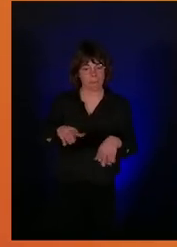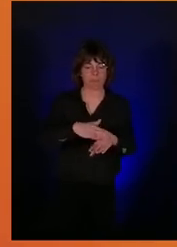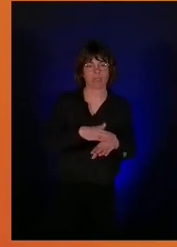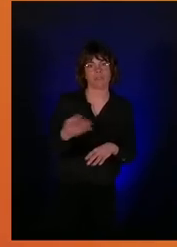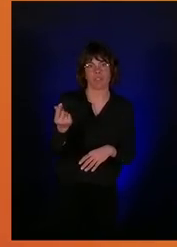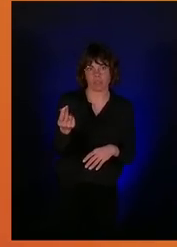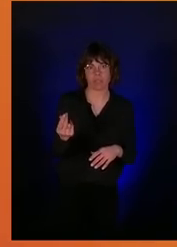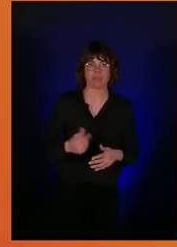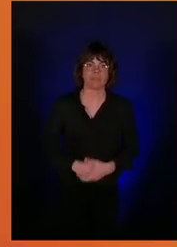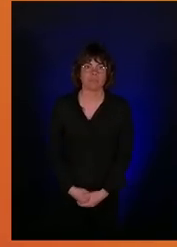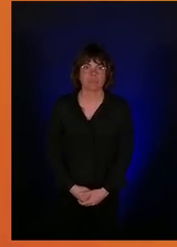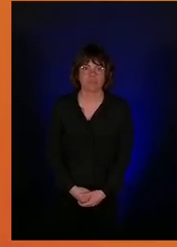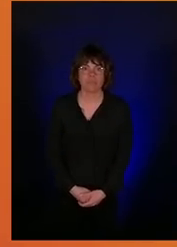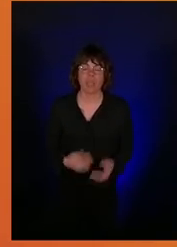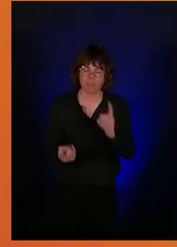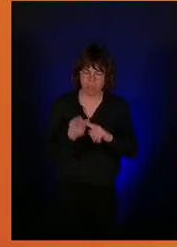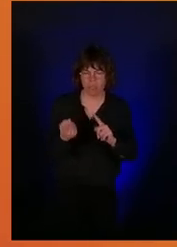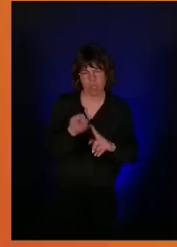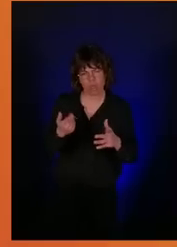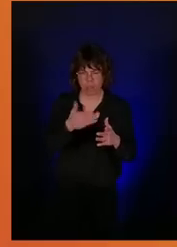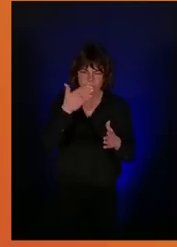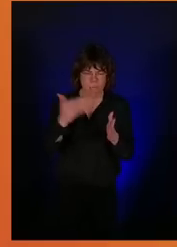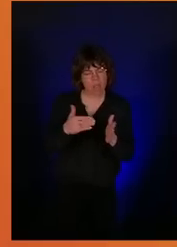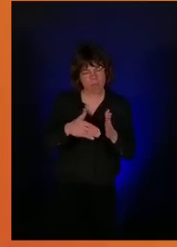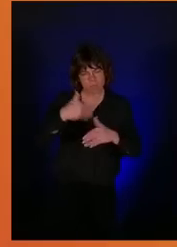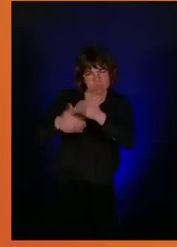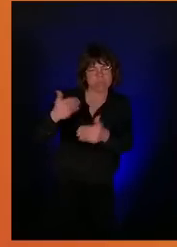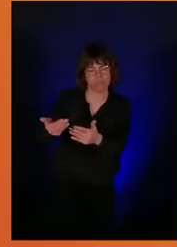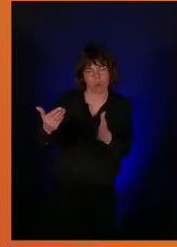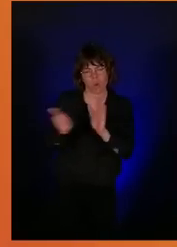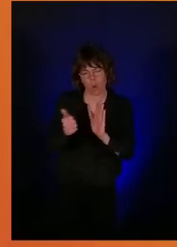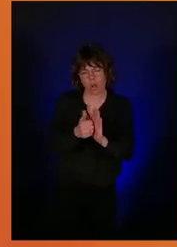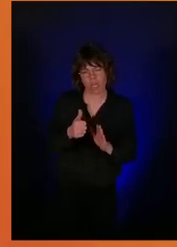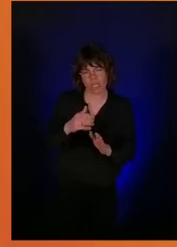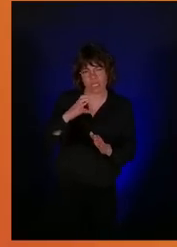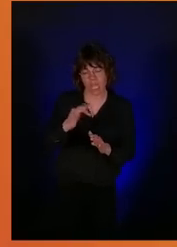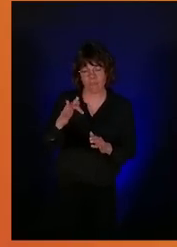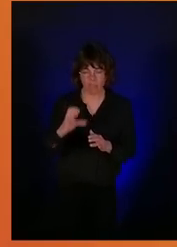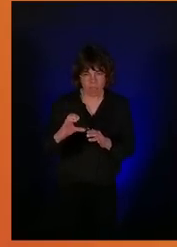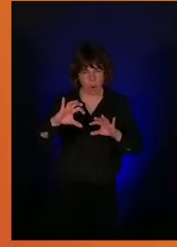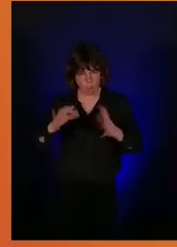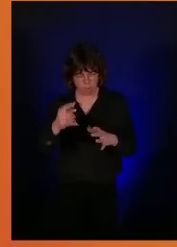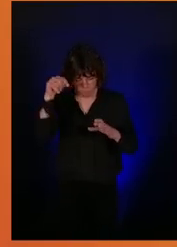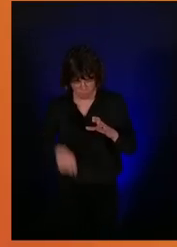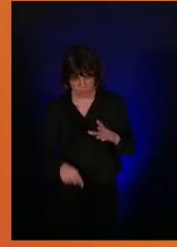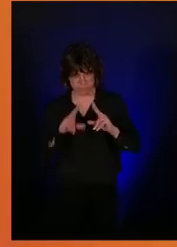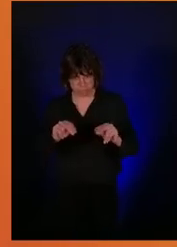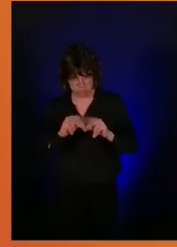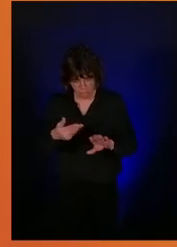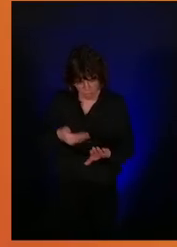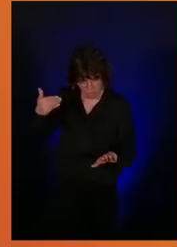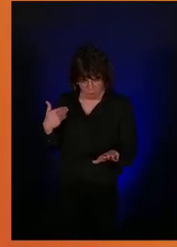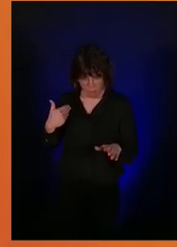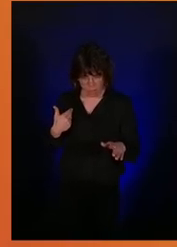financière. Il est important d'améliorer le rôle de la CFC par un travail approfondi et anticipé